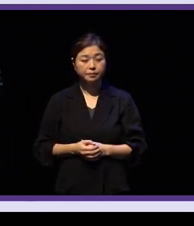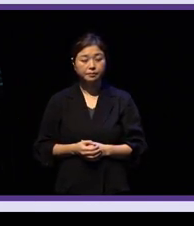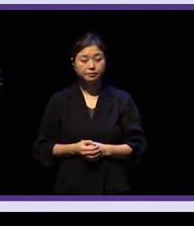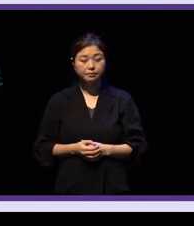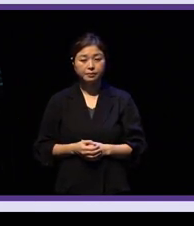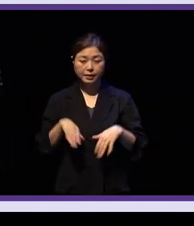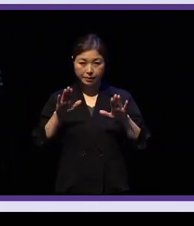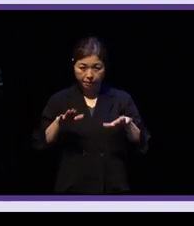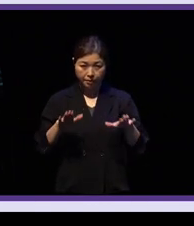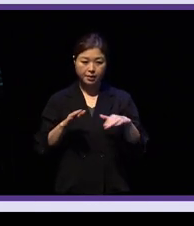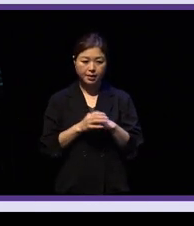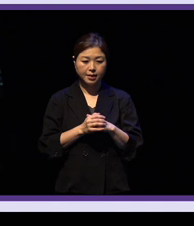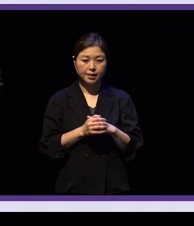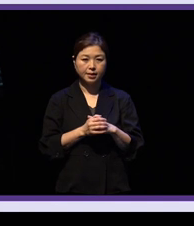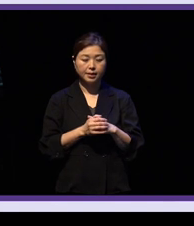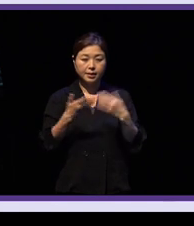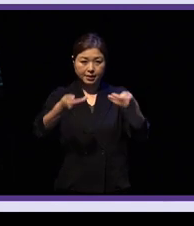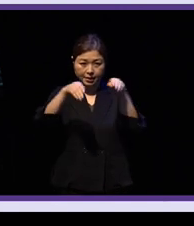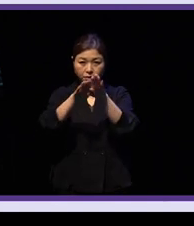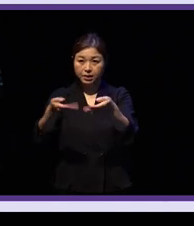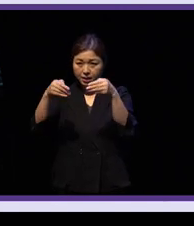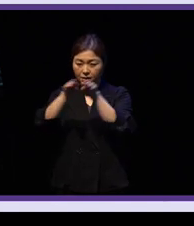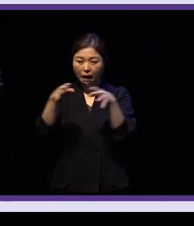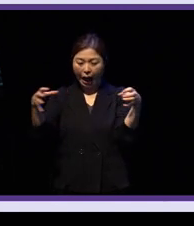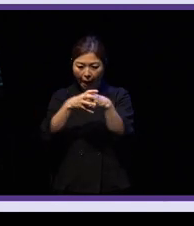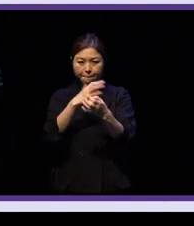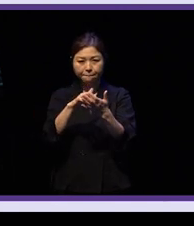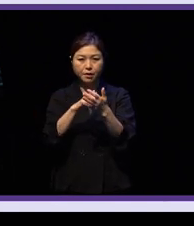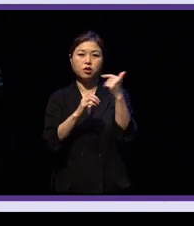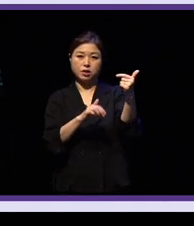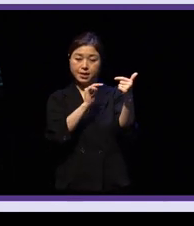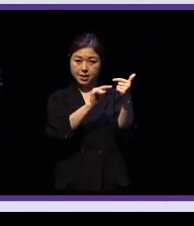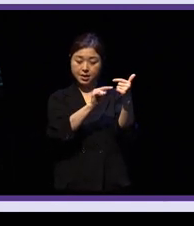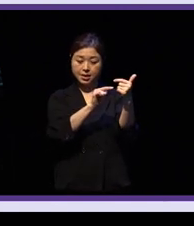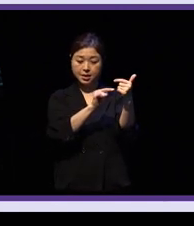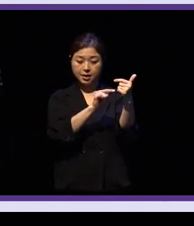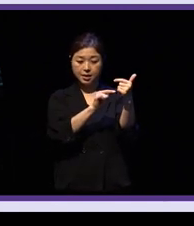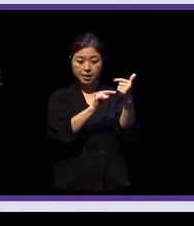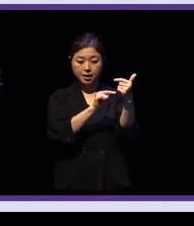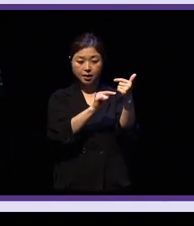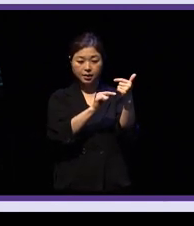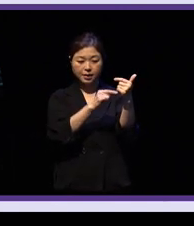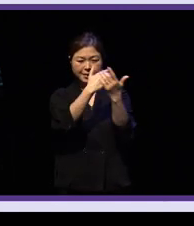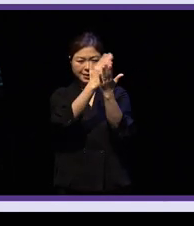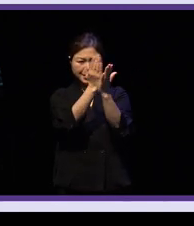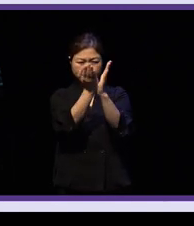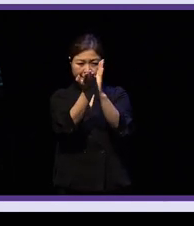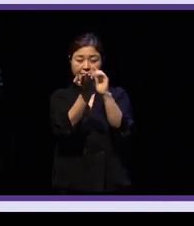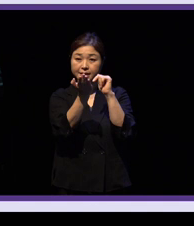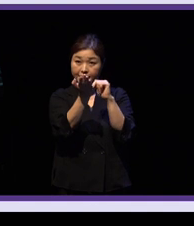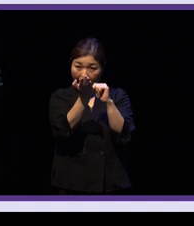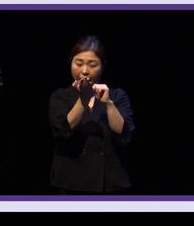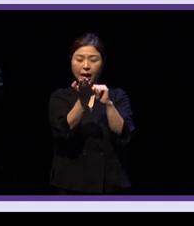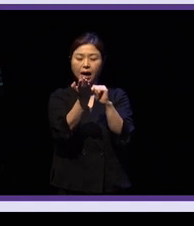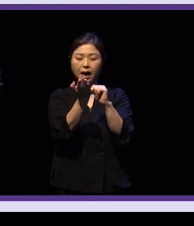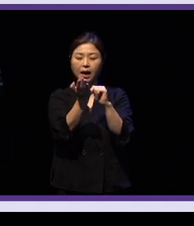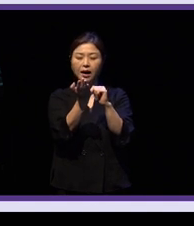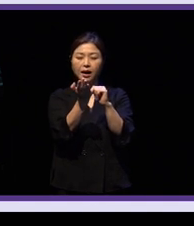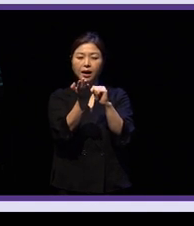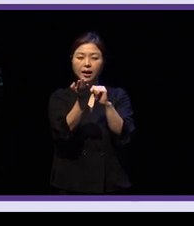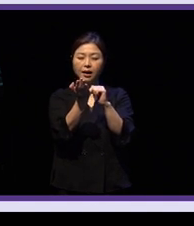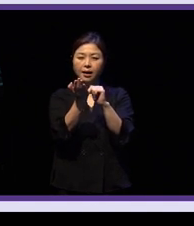저희가 각 시설 6대 유형별로 공통 공통적으로 좀 기타 시설 유형견 추가를 한 바가